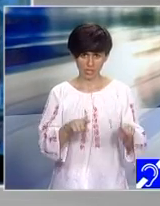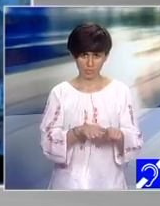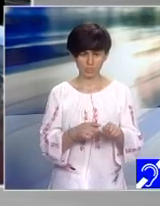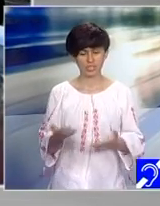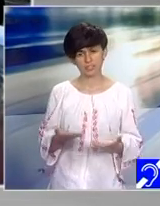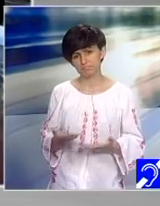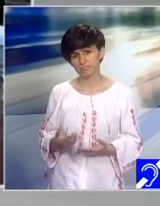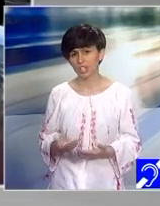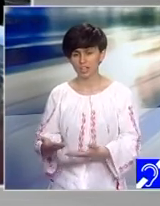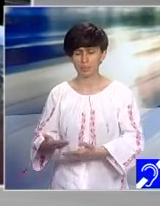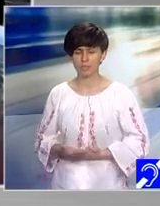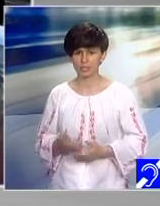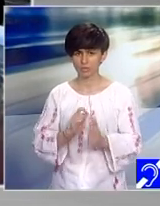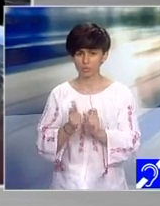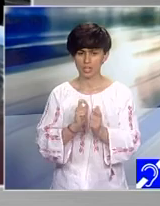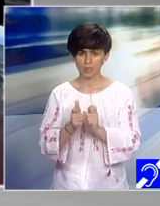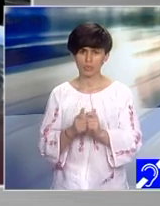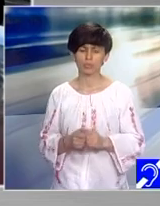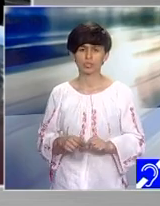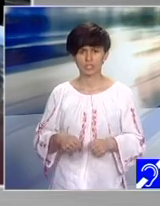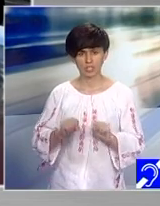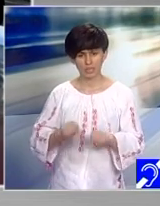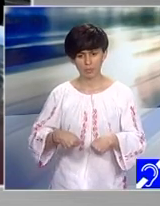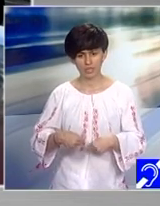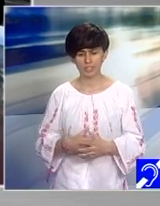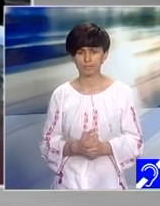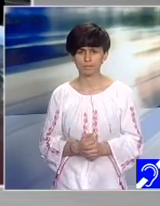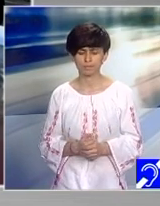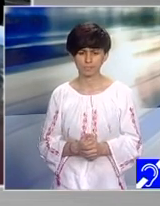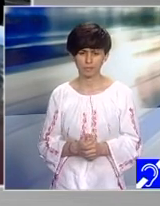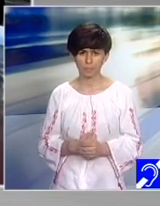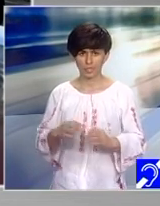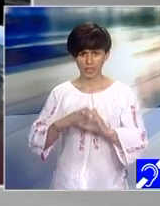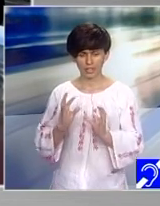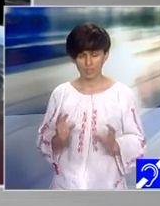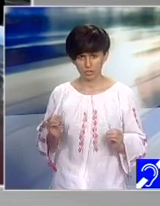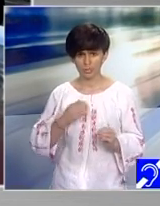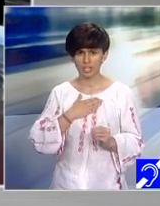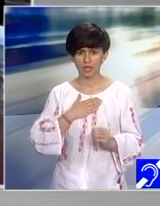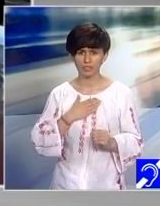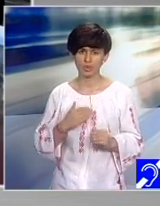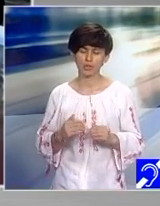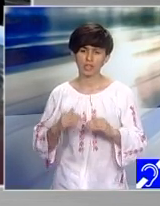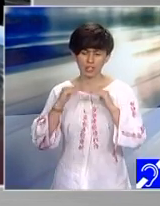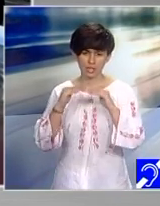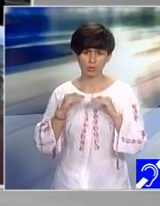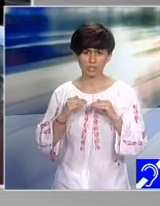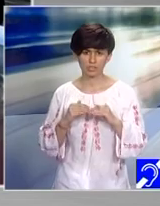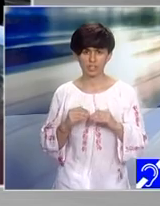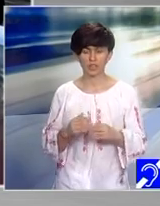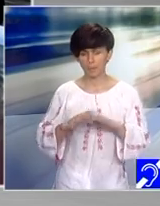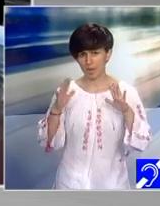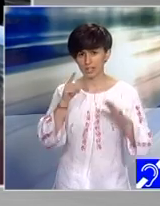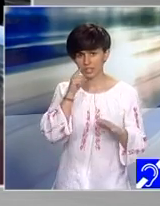acolo sau instrucțiuni de folosire a aspiratorului. Ori în România avem o proporție tot mai mare de oameni care au astfel de probleme. Nu pot